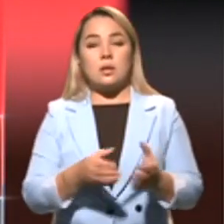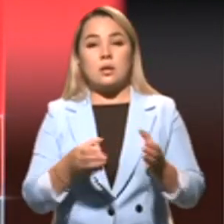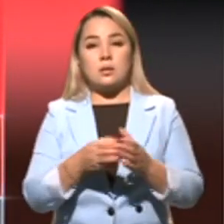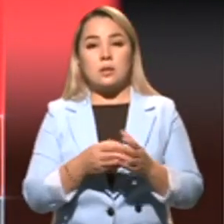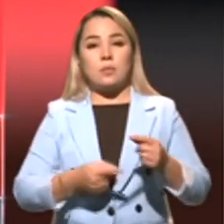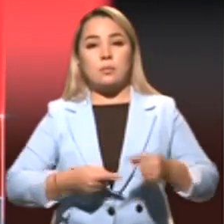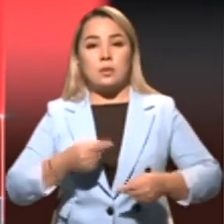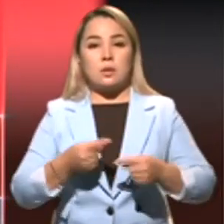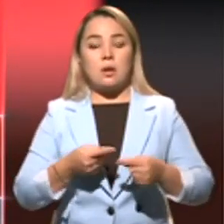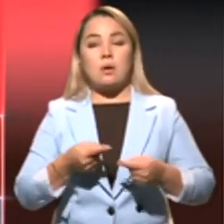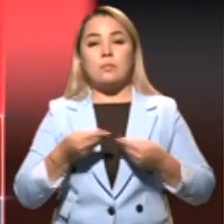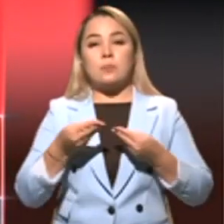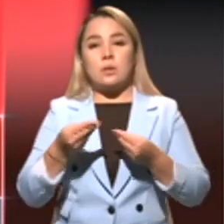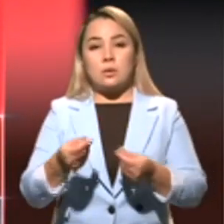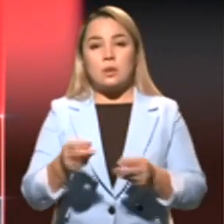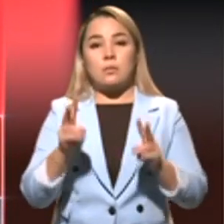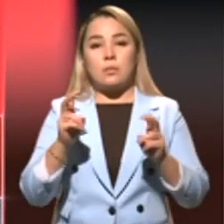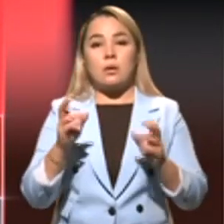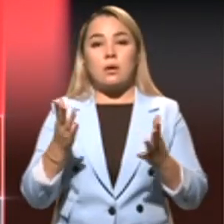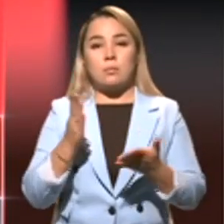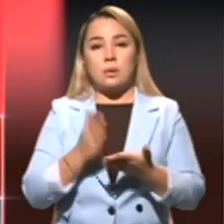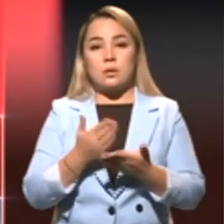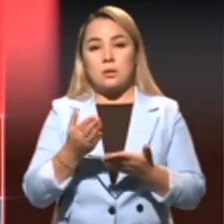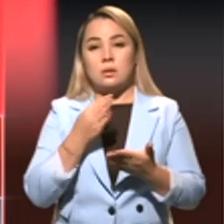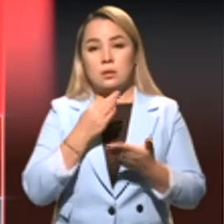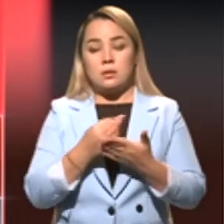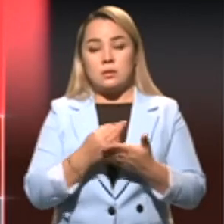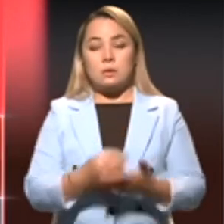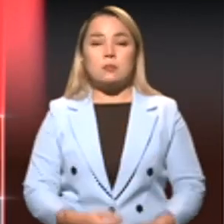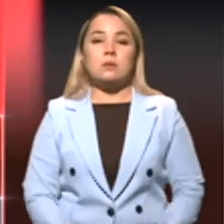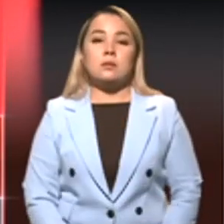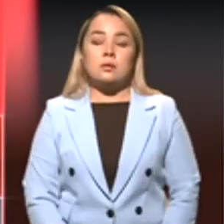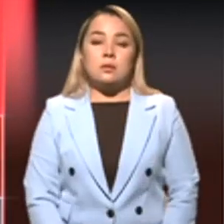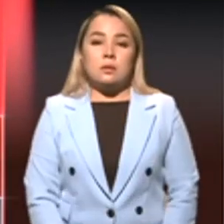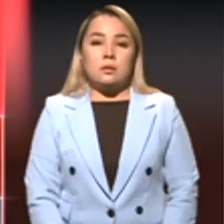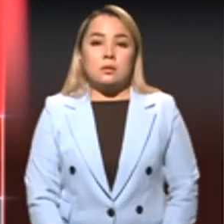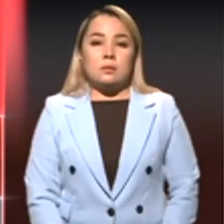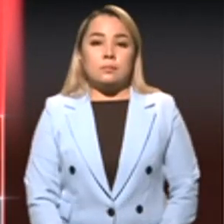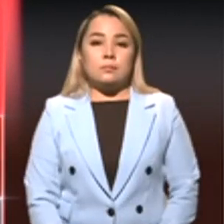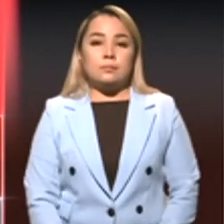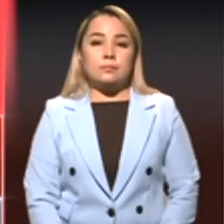шиеленістерге әсер ету тетіктері бар ма? Жандәулет мырза.